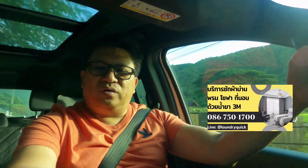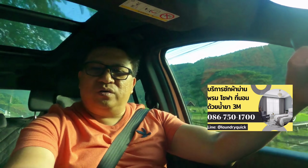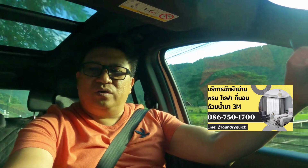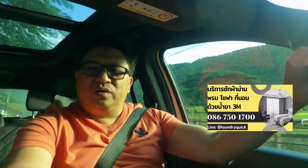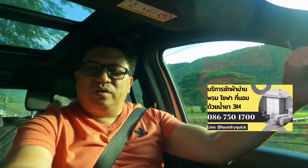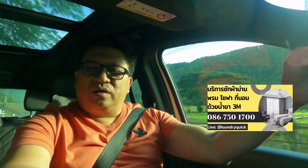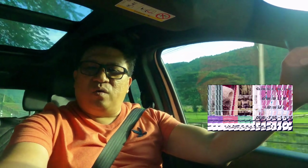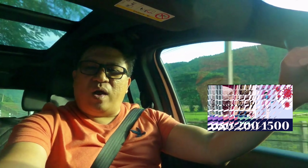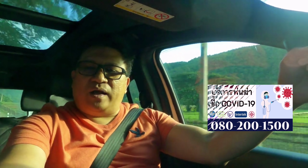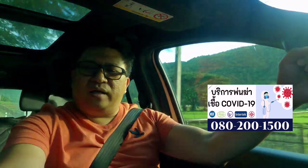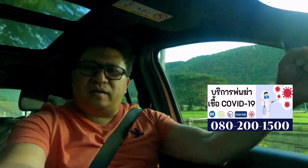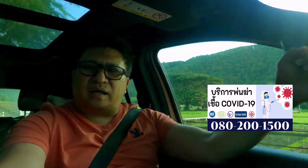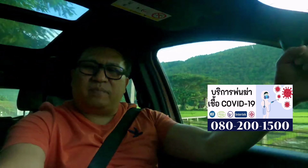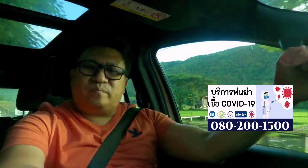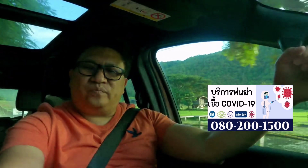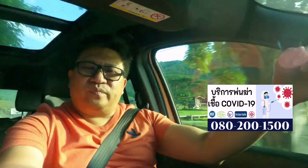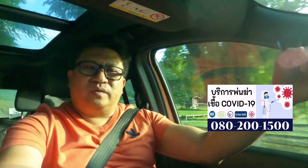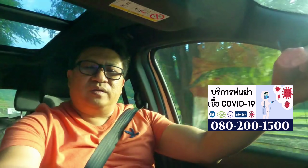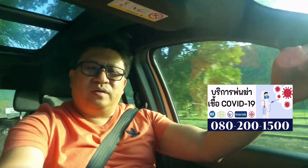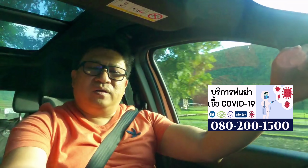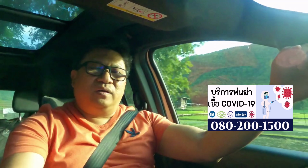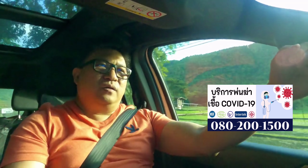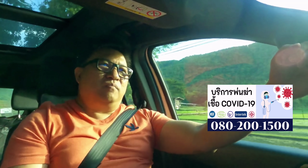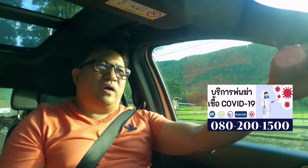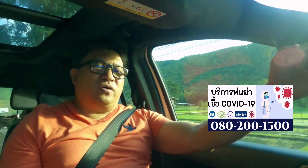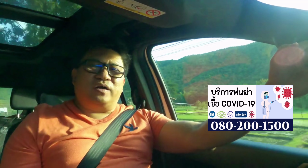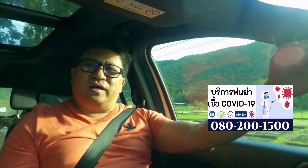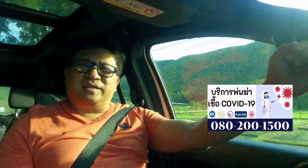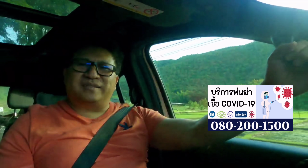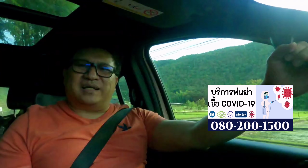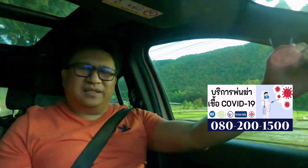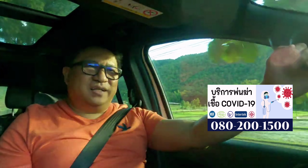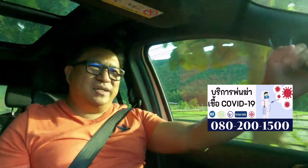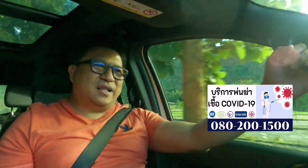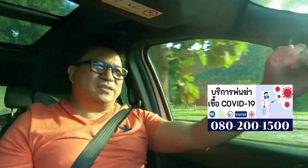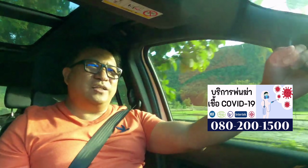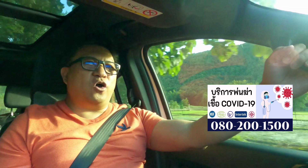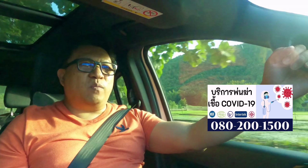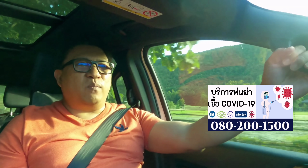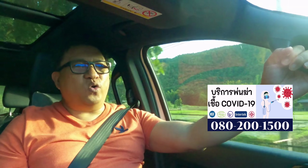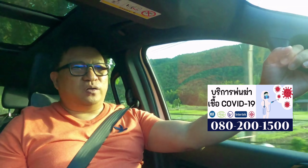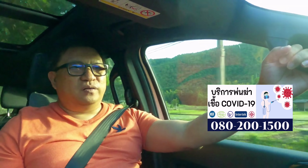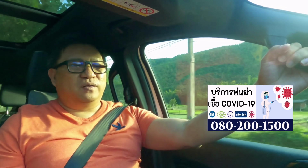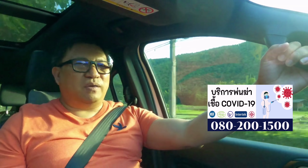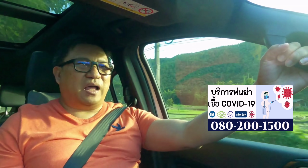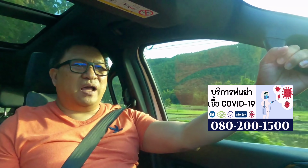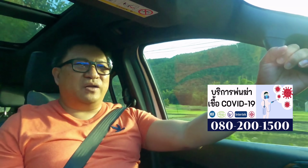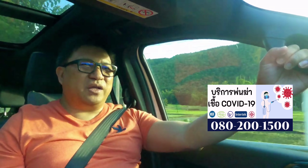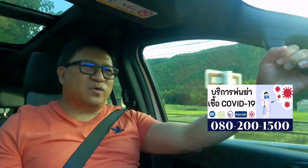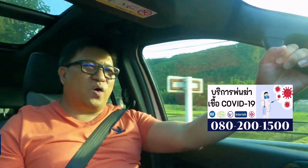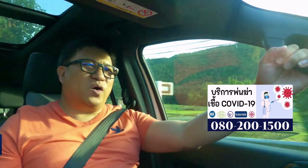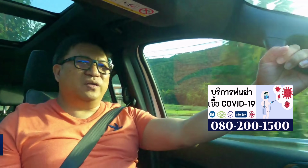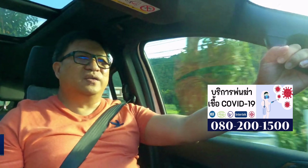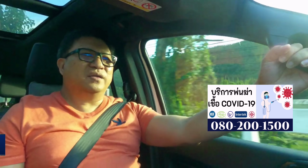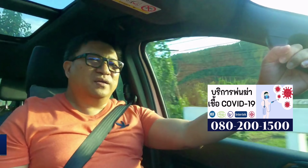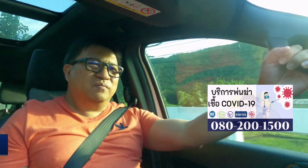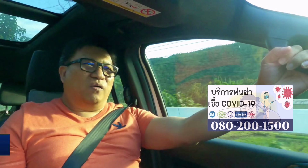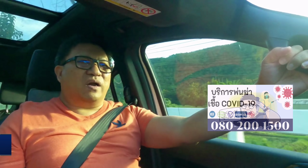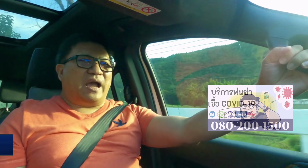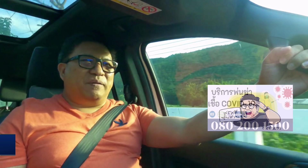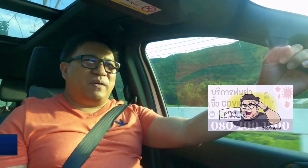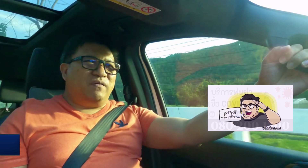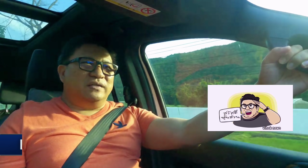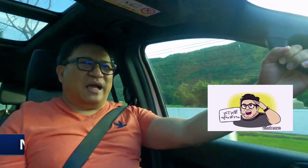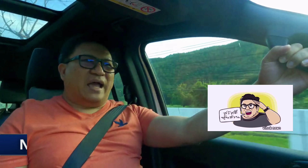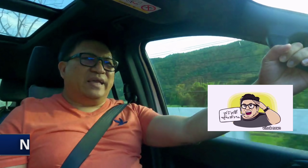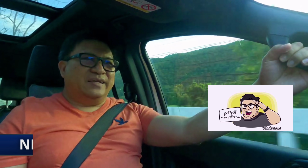งระหว่างนี้นะครับมันก็เกิดลักษณะเช่นนี้ขึ้นทักษิณก็ออกมาพูดมาเรียกร้องบ